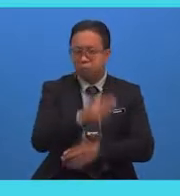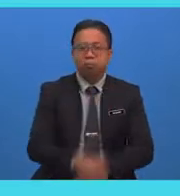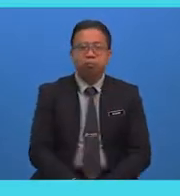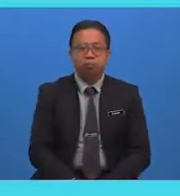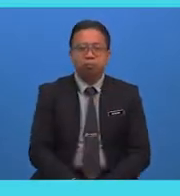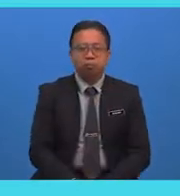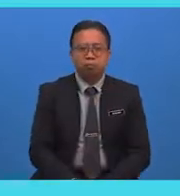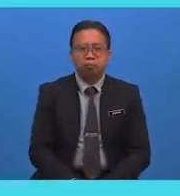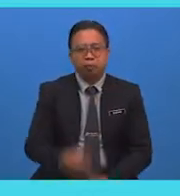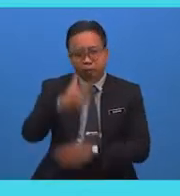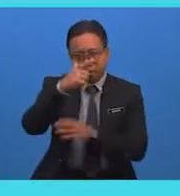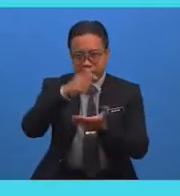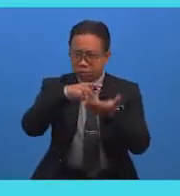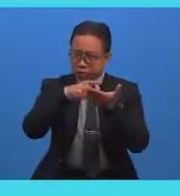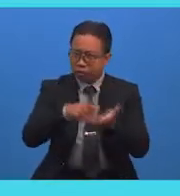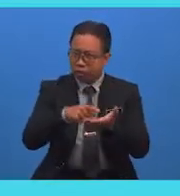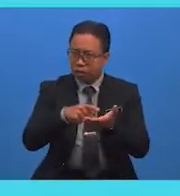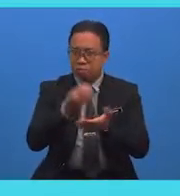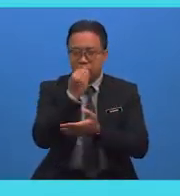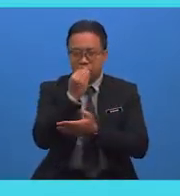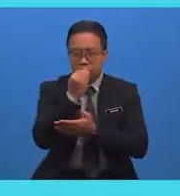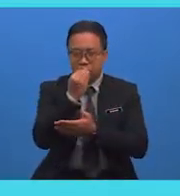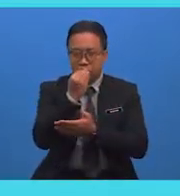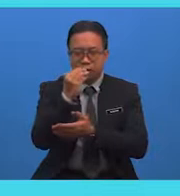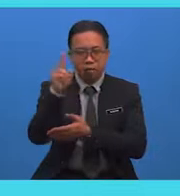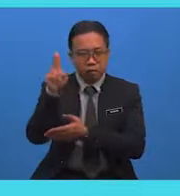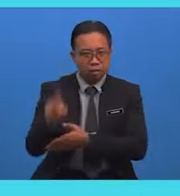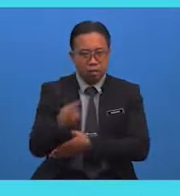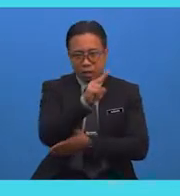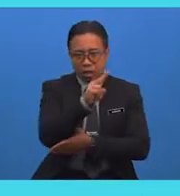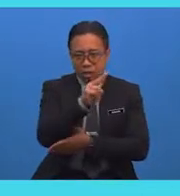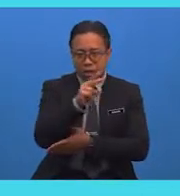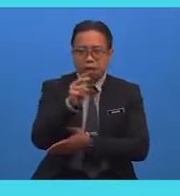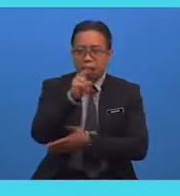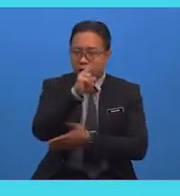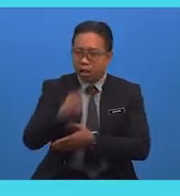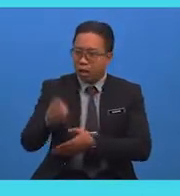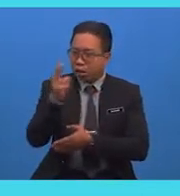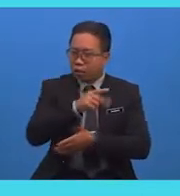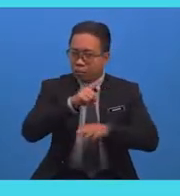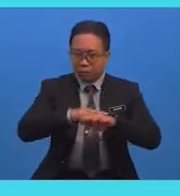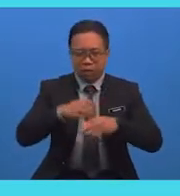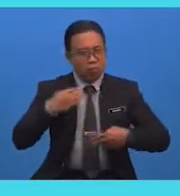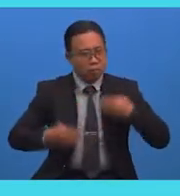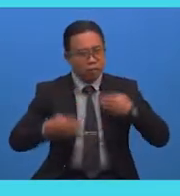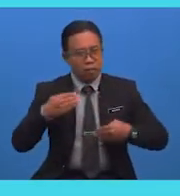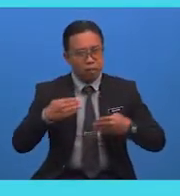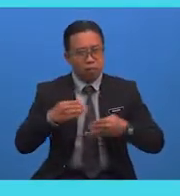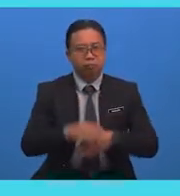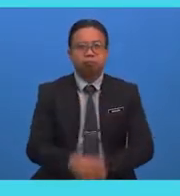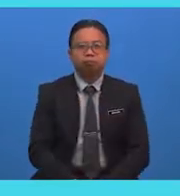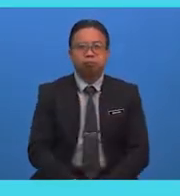akibat memakan makanan haram kepada rohani dan jasmani. Yang ketiga,